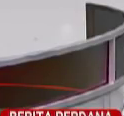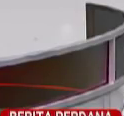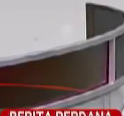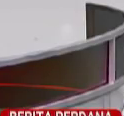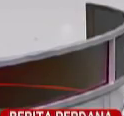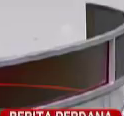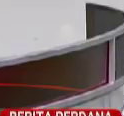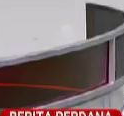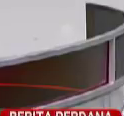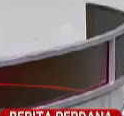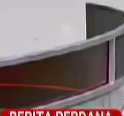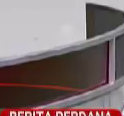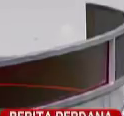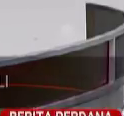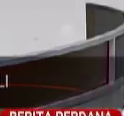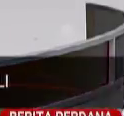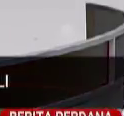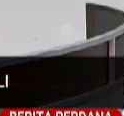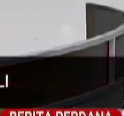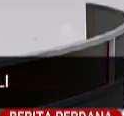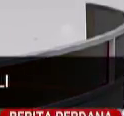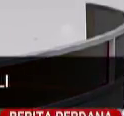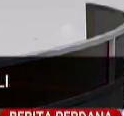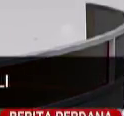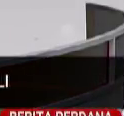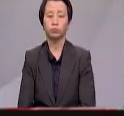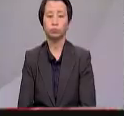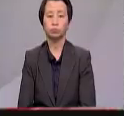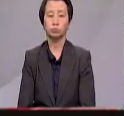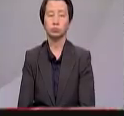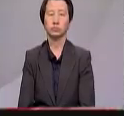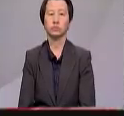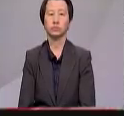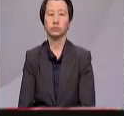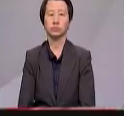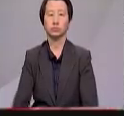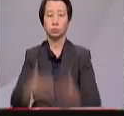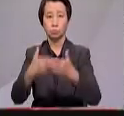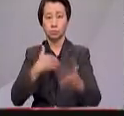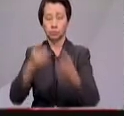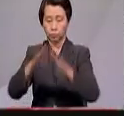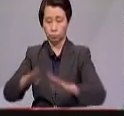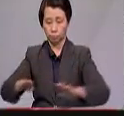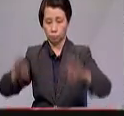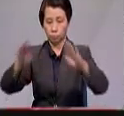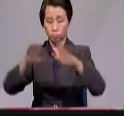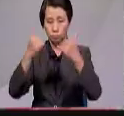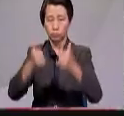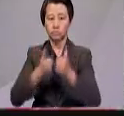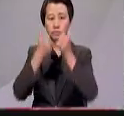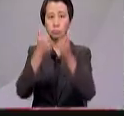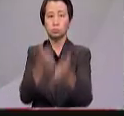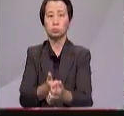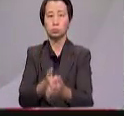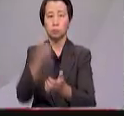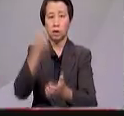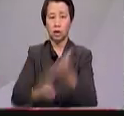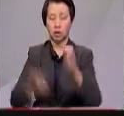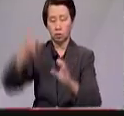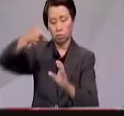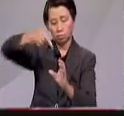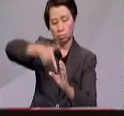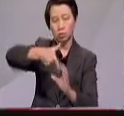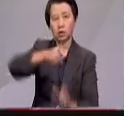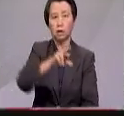Assalamualaikum, salam sejahtera. Bersama saya Faris Izzat Syahrudin. Dan saya Hani Muhili. Baik, sebelum ke berita seterusnya, kita ikuti dahulu harga runcit